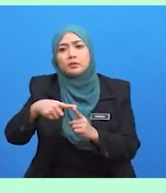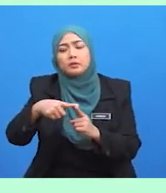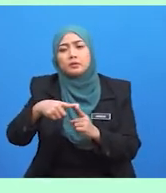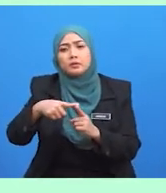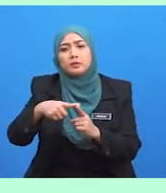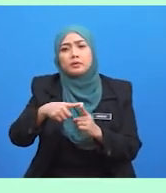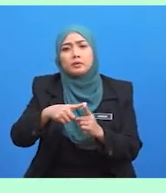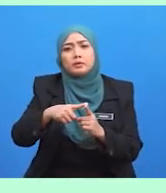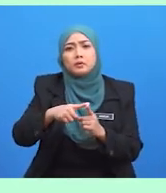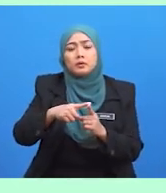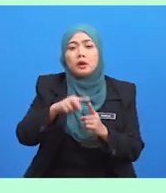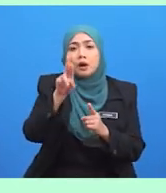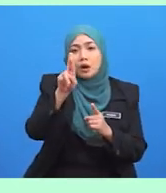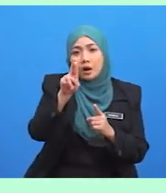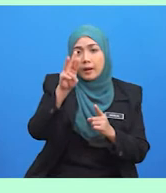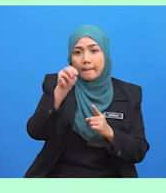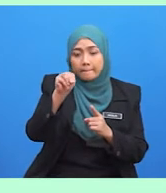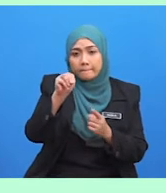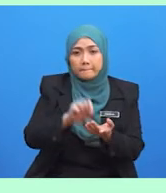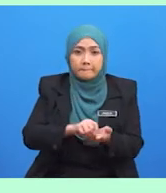Malaysia meningkat.